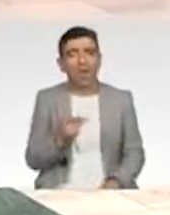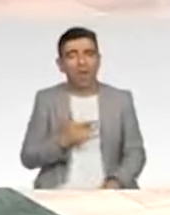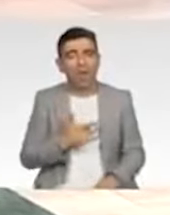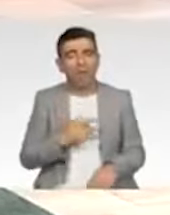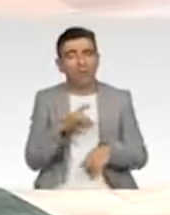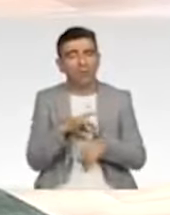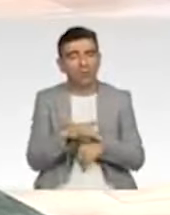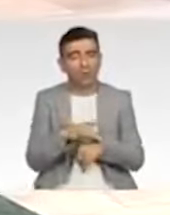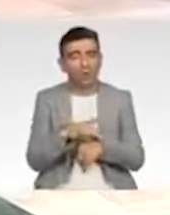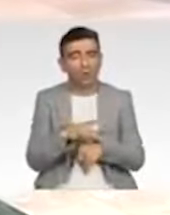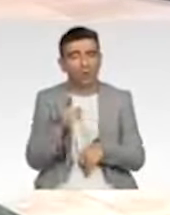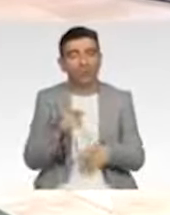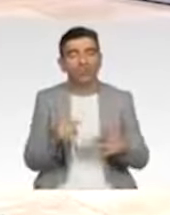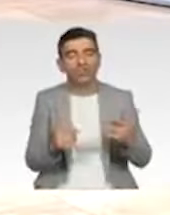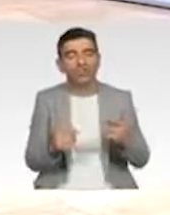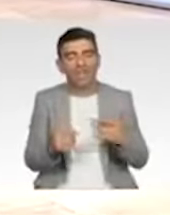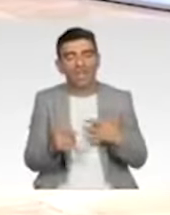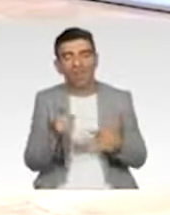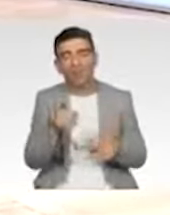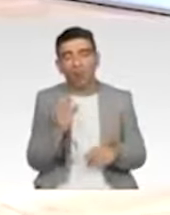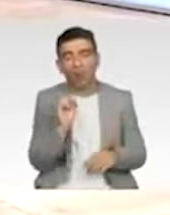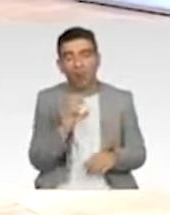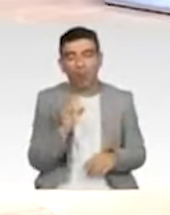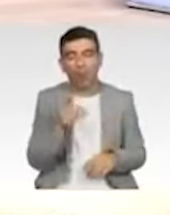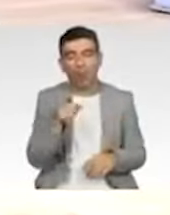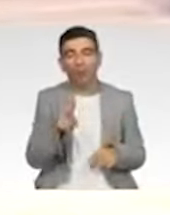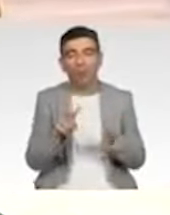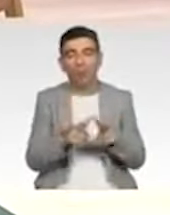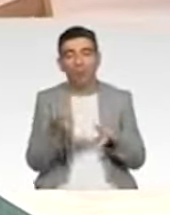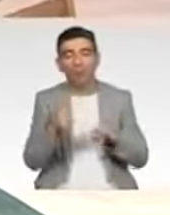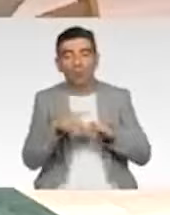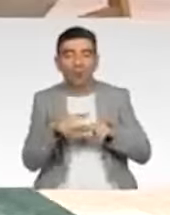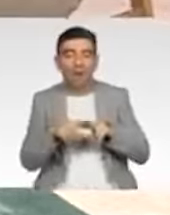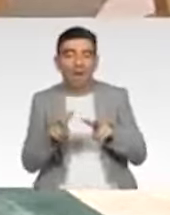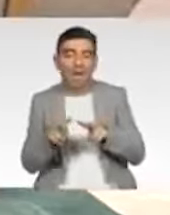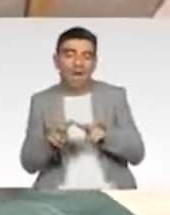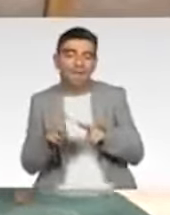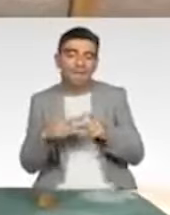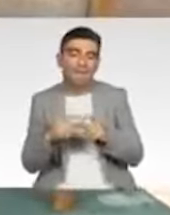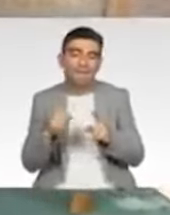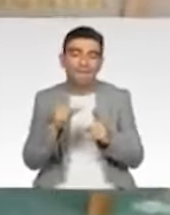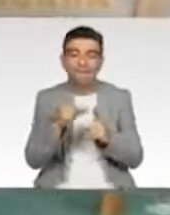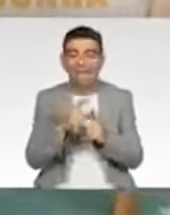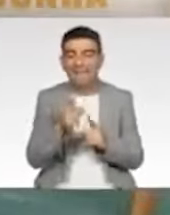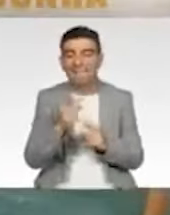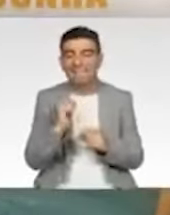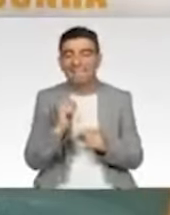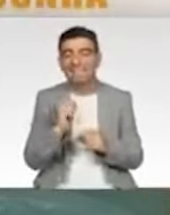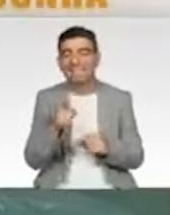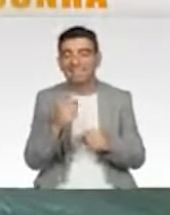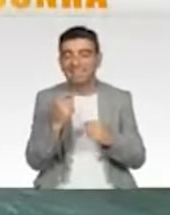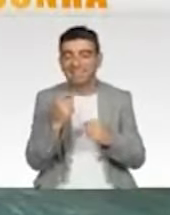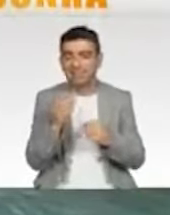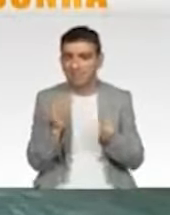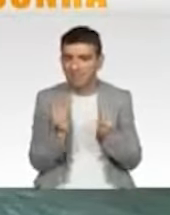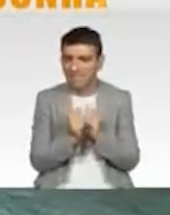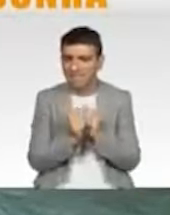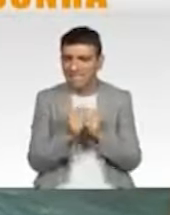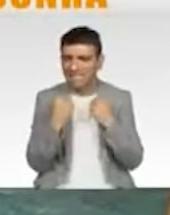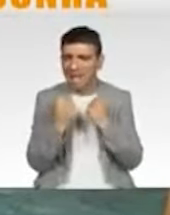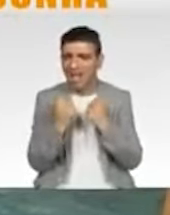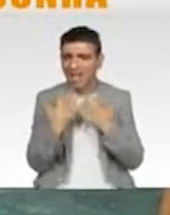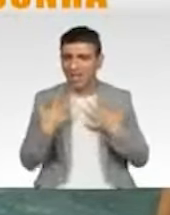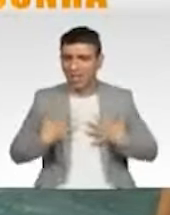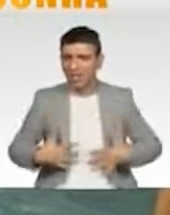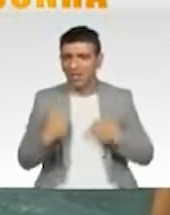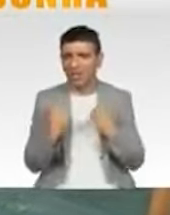uzmanı, canım hocam, hemşerim, doçent doktor Muhammed Keskin hocayla sağlıklı yaşamı tekrar konuşacağız